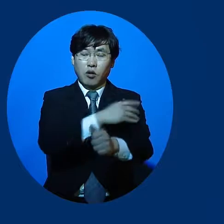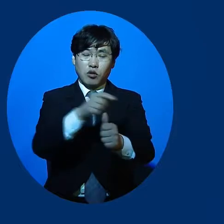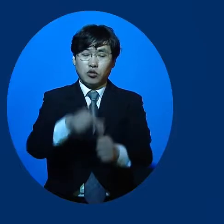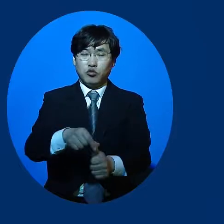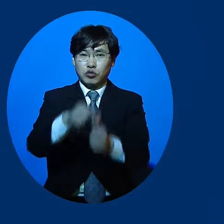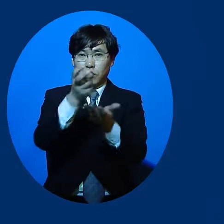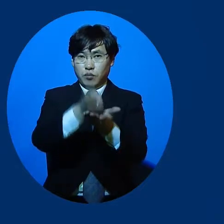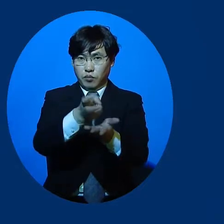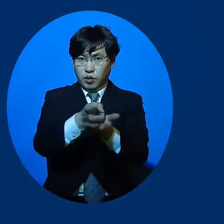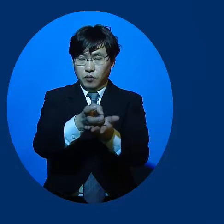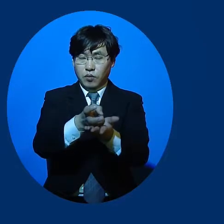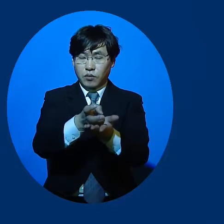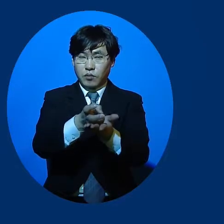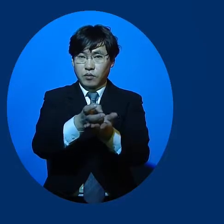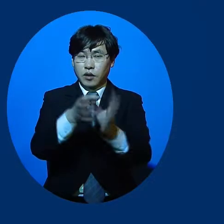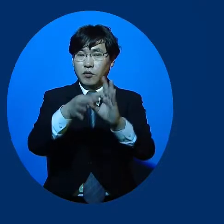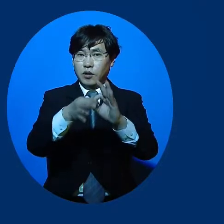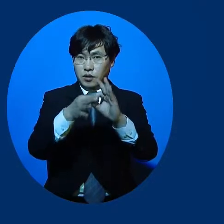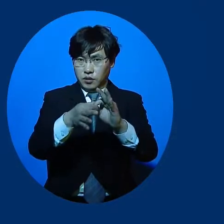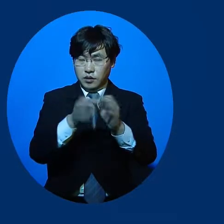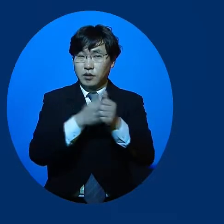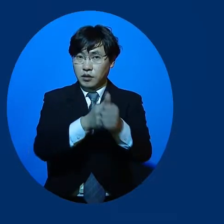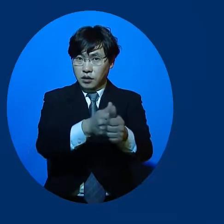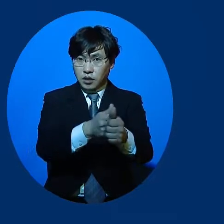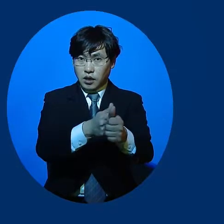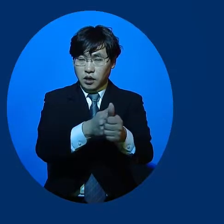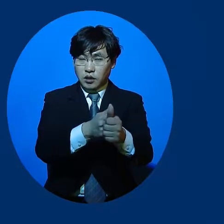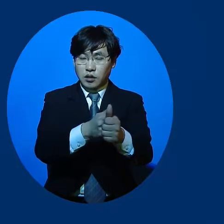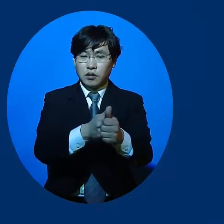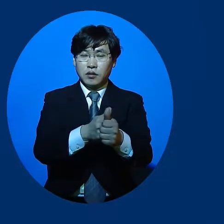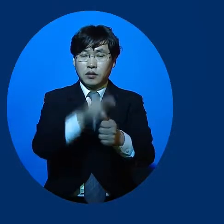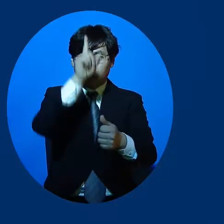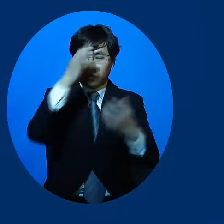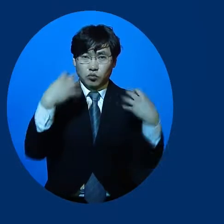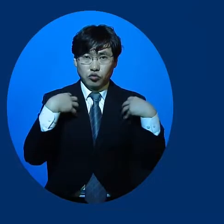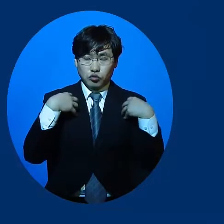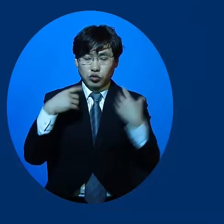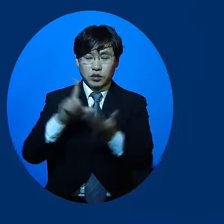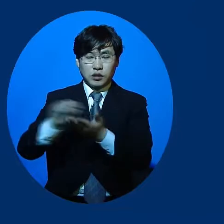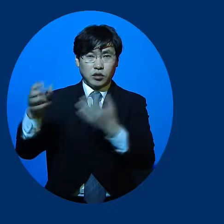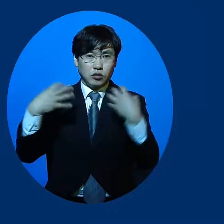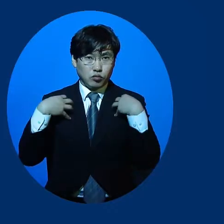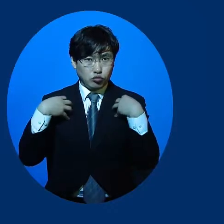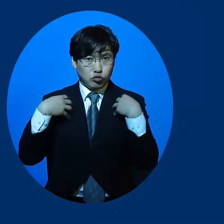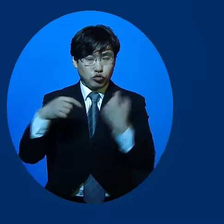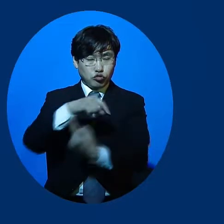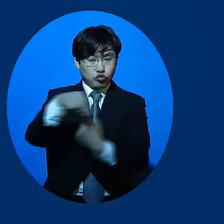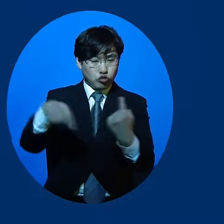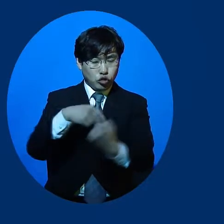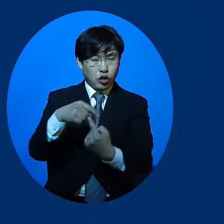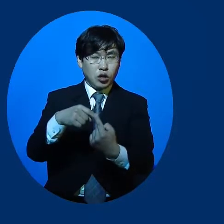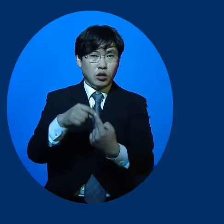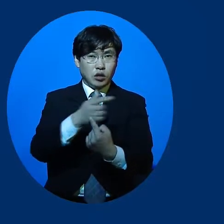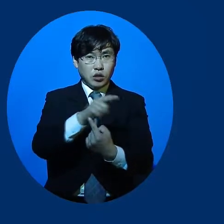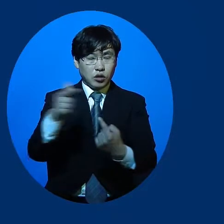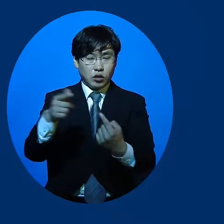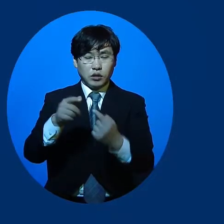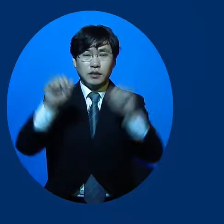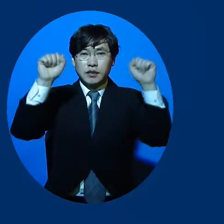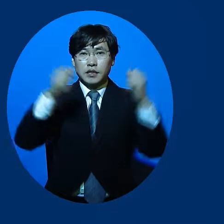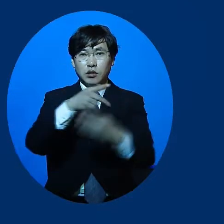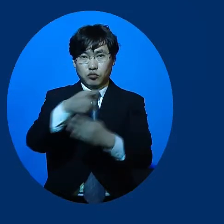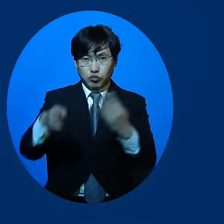법률에 따라서 국가 및 지방자치단체는 자신이 운영 또는 지원하는 체육